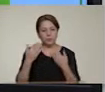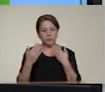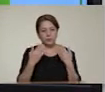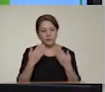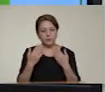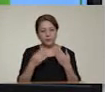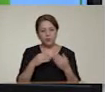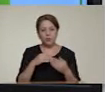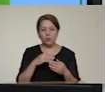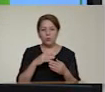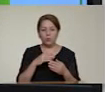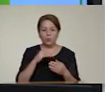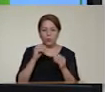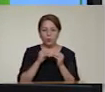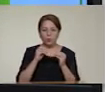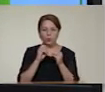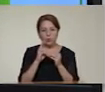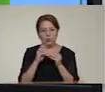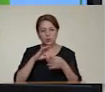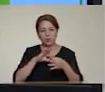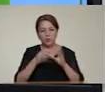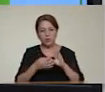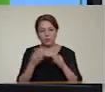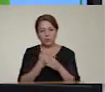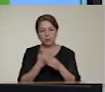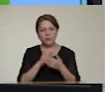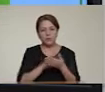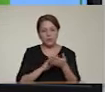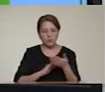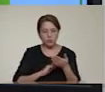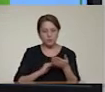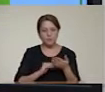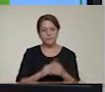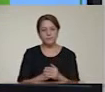Munosabatingizni 10-12 gap orqali yozma bayon qiling.